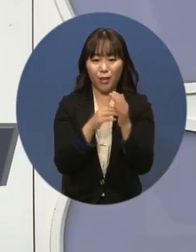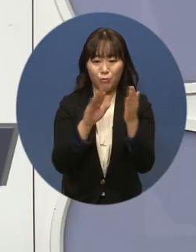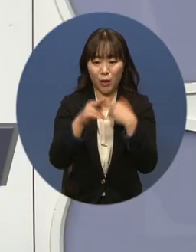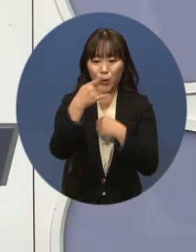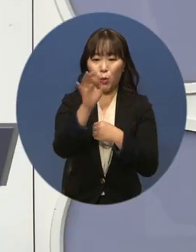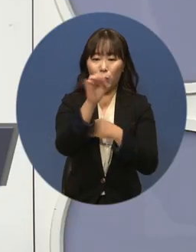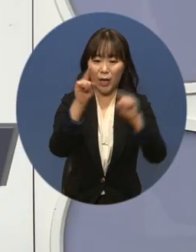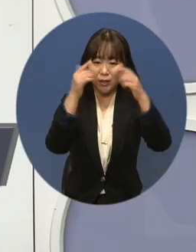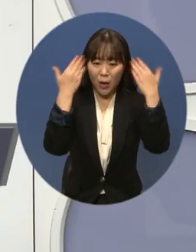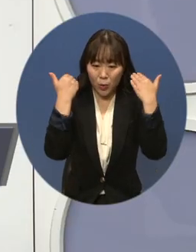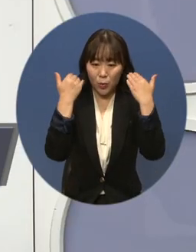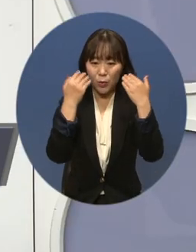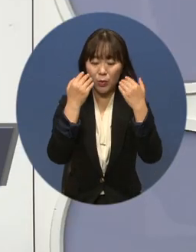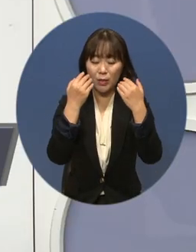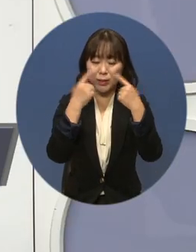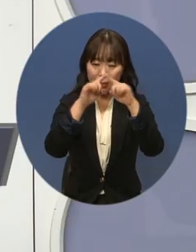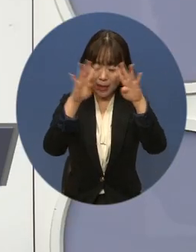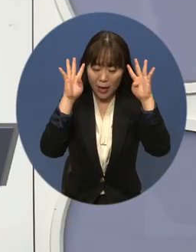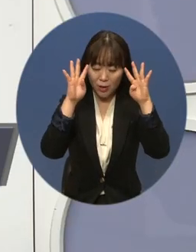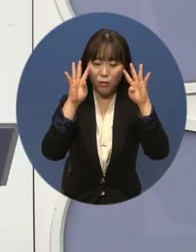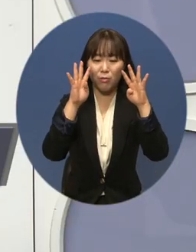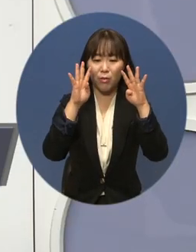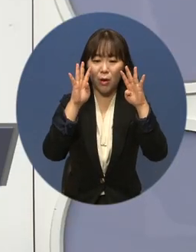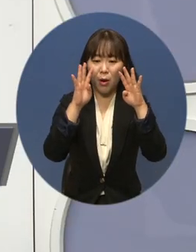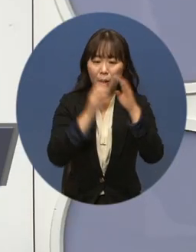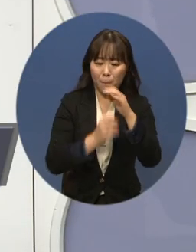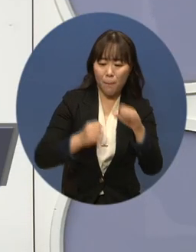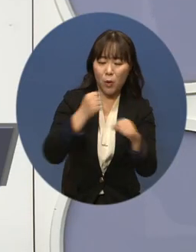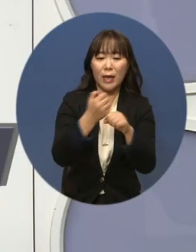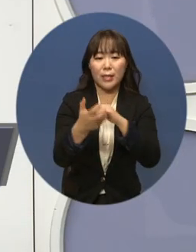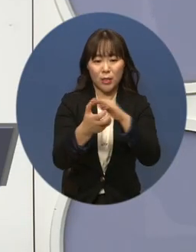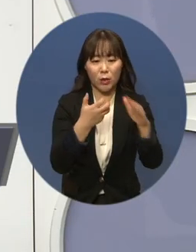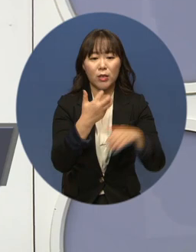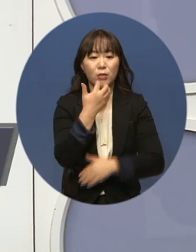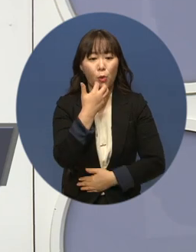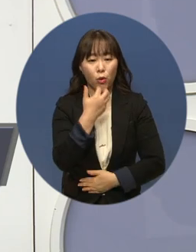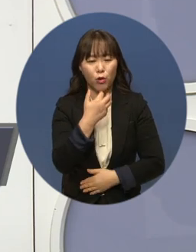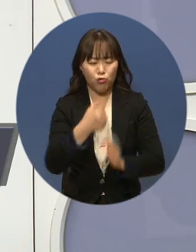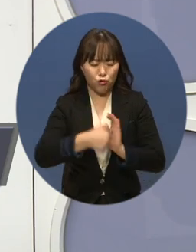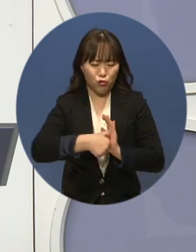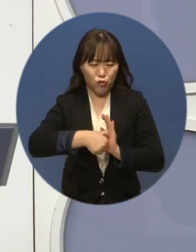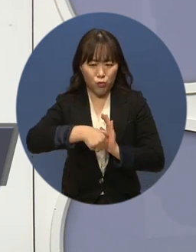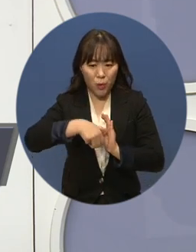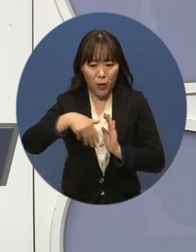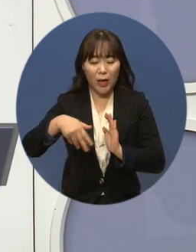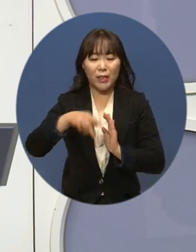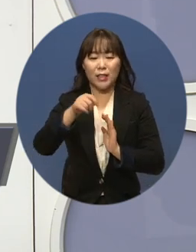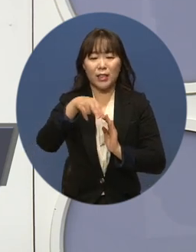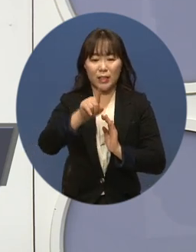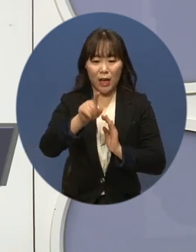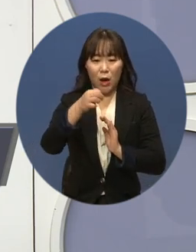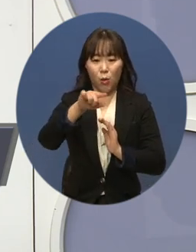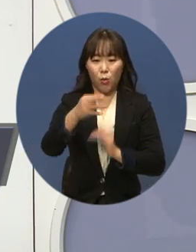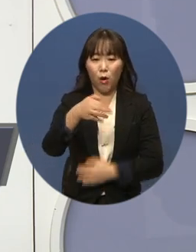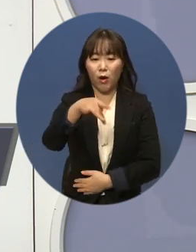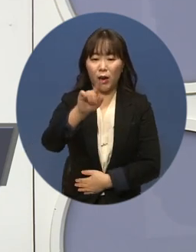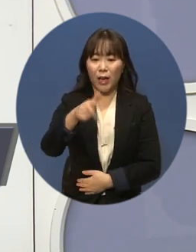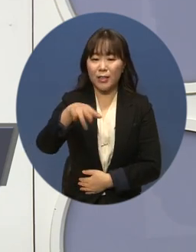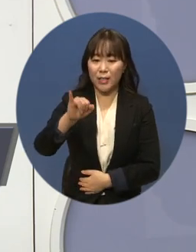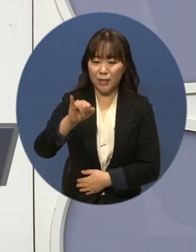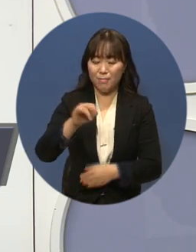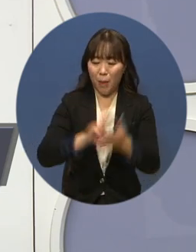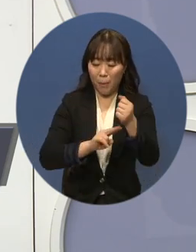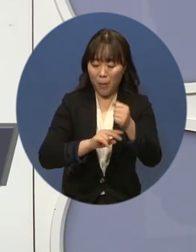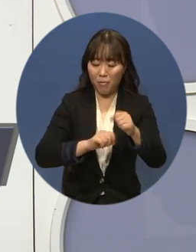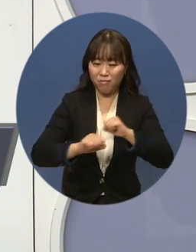동아대교 4학년에 이제 복학이 직전에 서울에서 유명한 시사 월간지 예판을 했는데요. 아 예. 그때